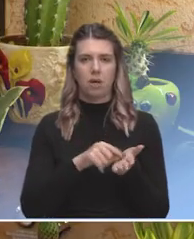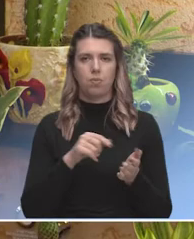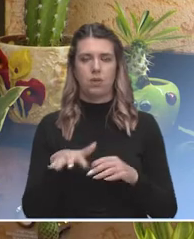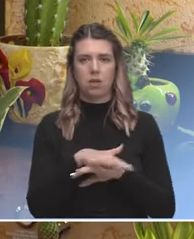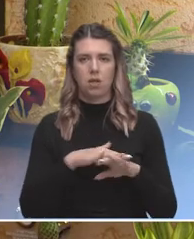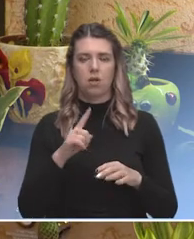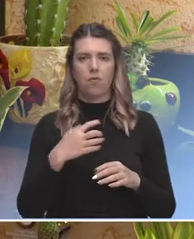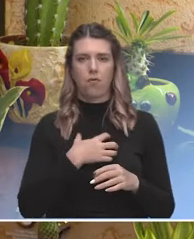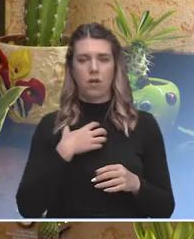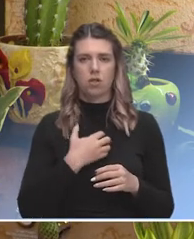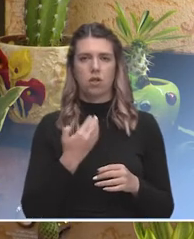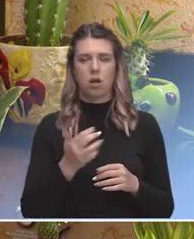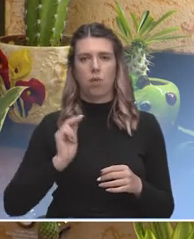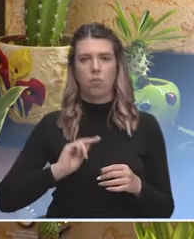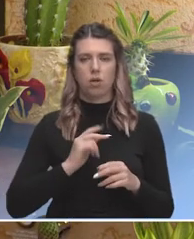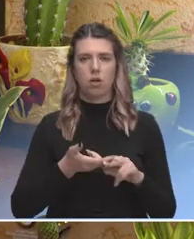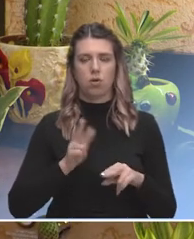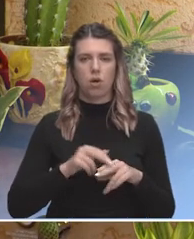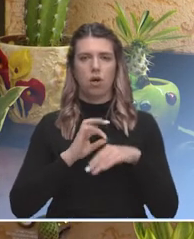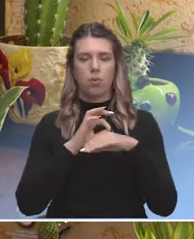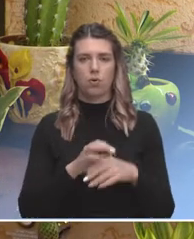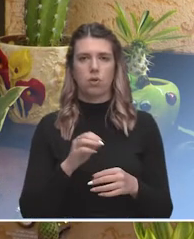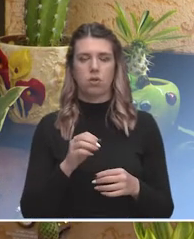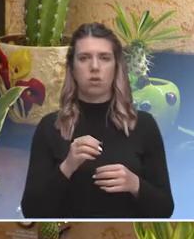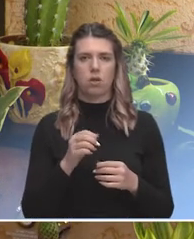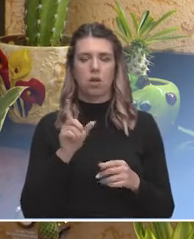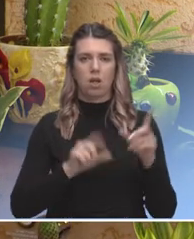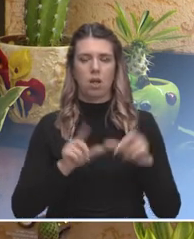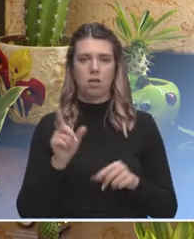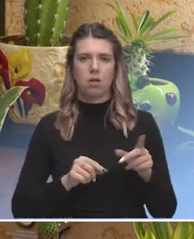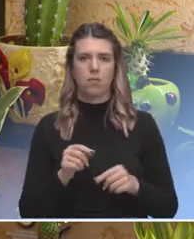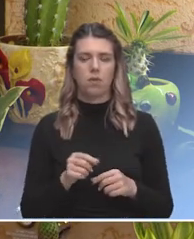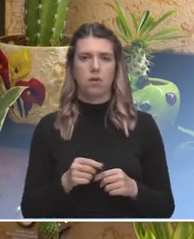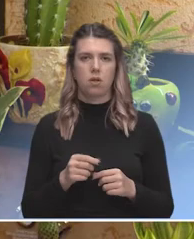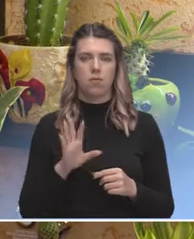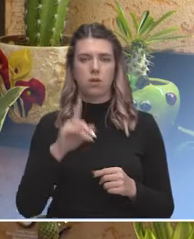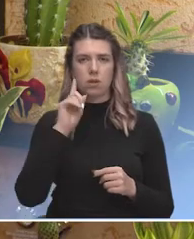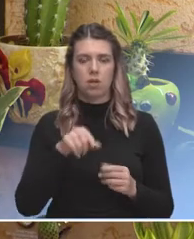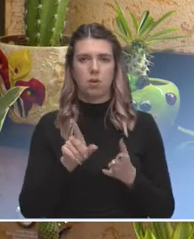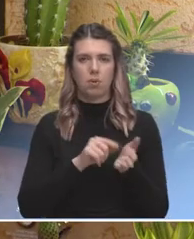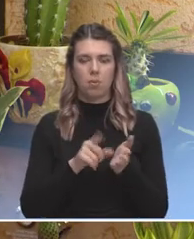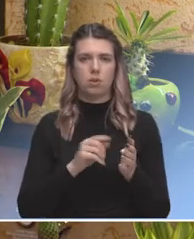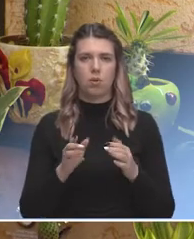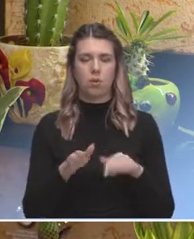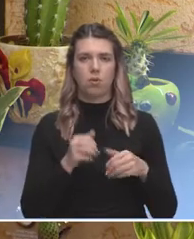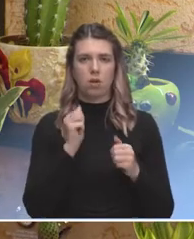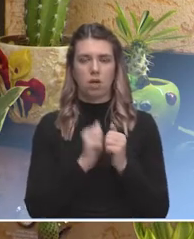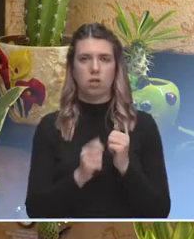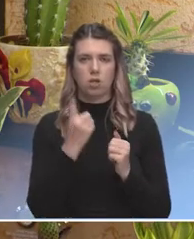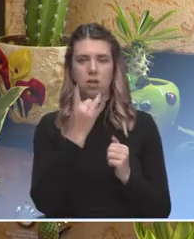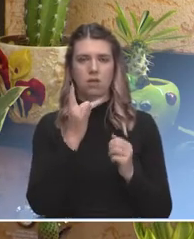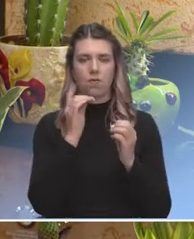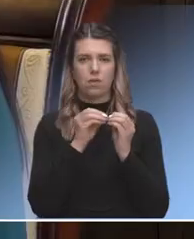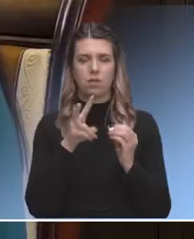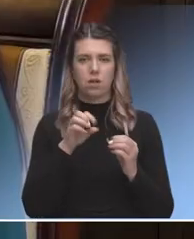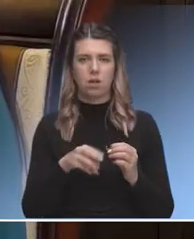в этой важнейшей работе, которая проводится достаточно редко. Вы знаете, переписи проходят раз в